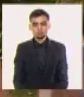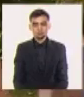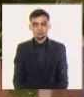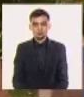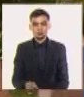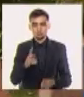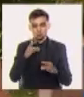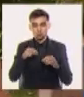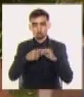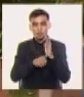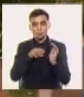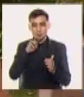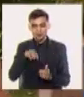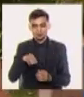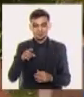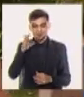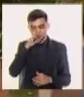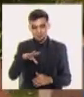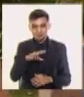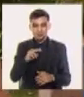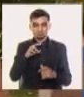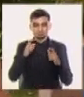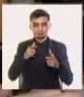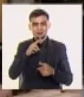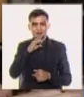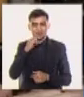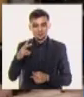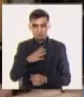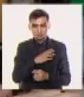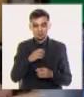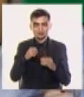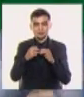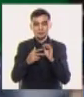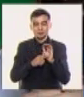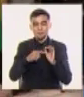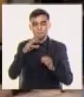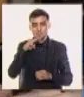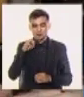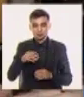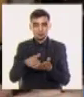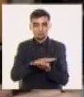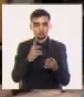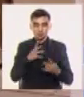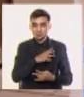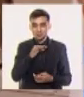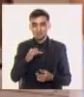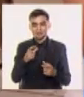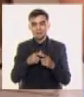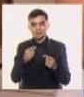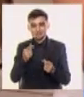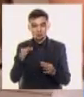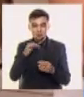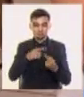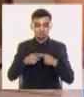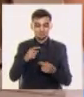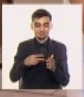Но 16 марта в стране объявили карантин. Запланированный вылет на 17 марта пришлось отменить. Деньги за возврат билета женщина, как